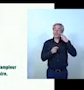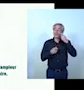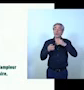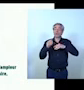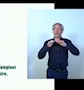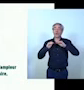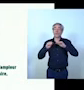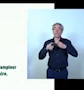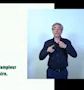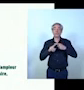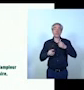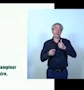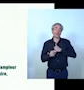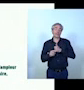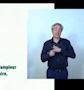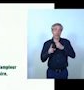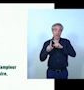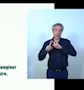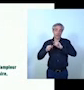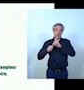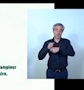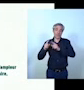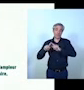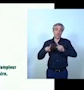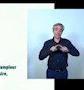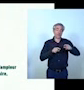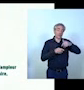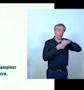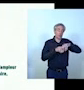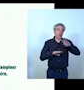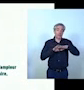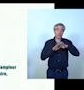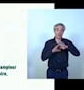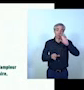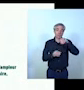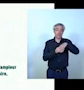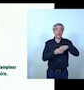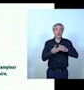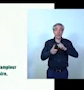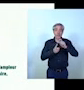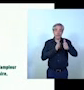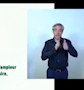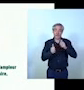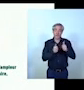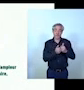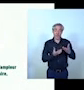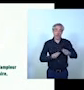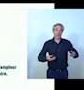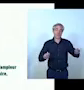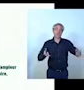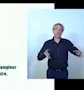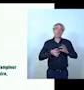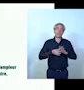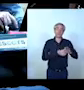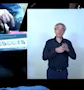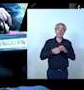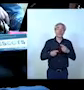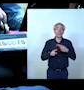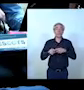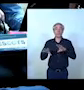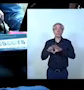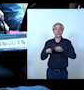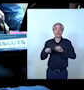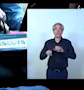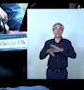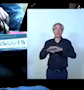artisanat pluriel intégré au quartier, en partage, interaction avec les habitants et les producteurs locaux de notre